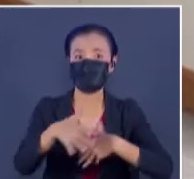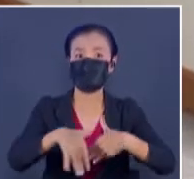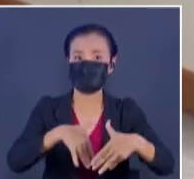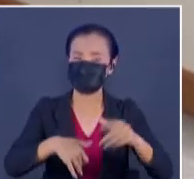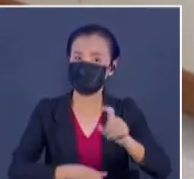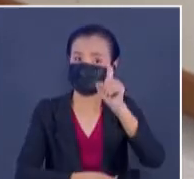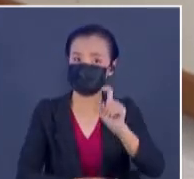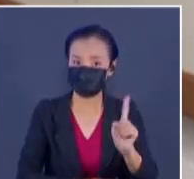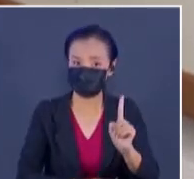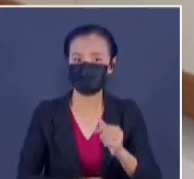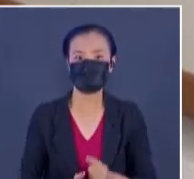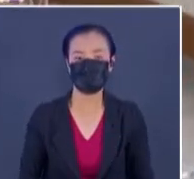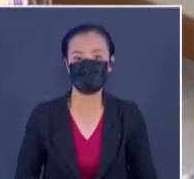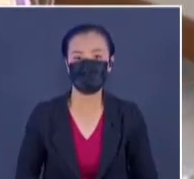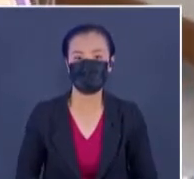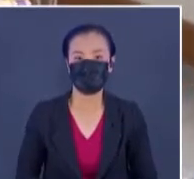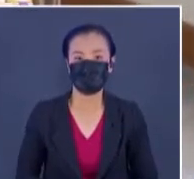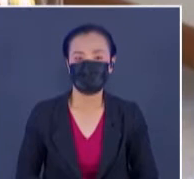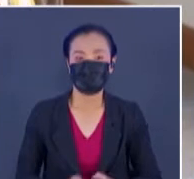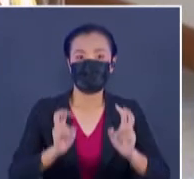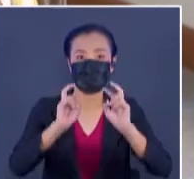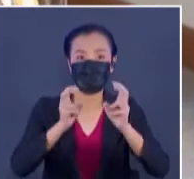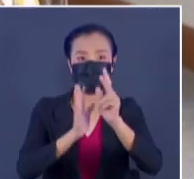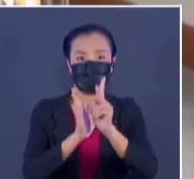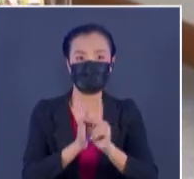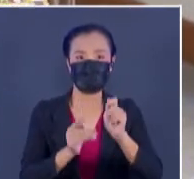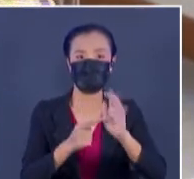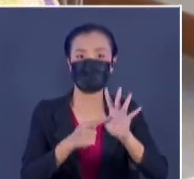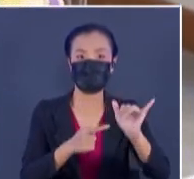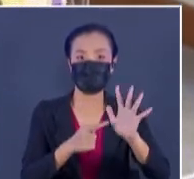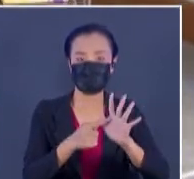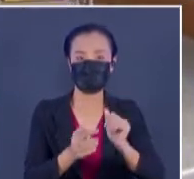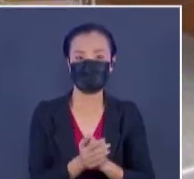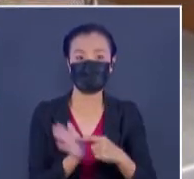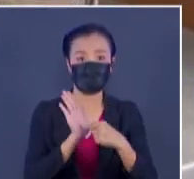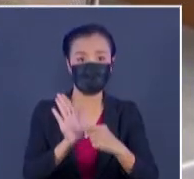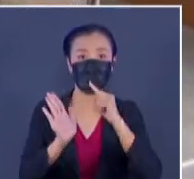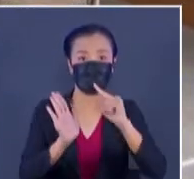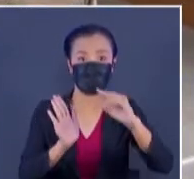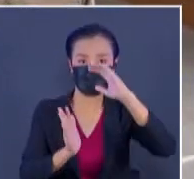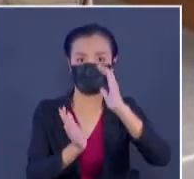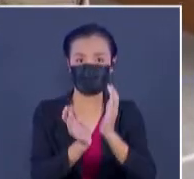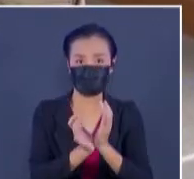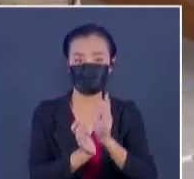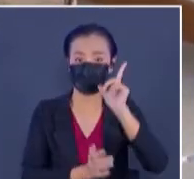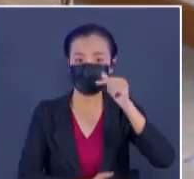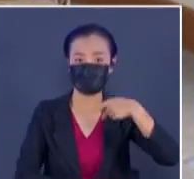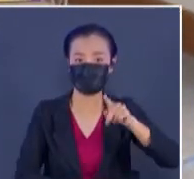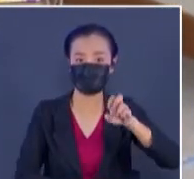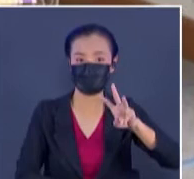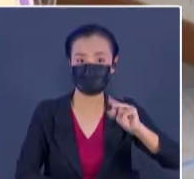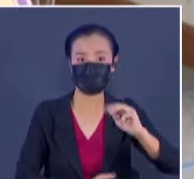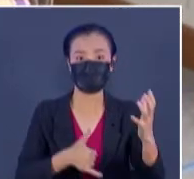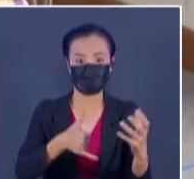วยหรือไม่ครับ ในส่วนคดีอาญาเนี่ยบางคนที่ร้องทุกข์ด้วยที่สภ.แม่ปิงเนี่ยก็ดำเนินคดีจับกลุ่มผู้ต้องหา